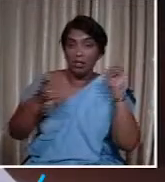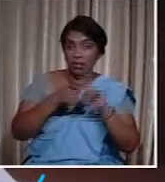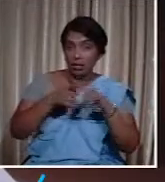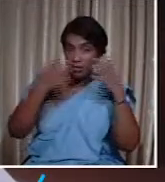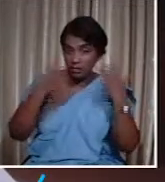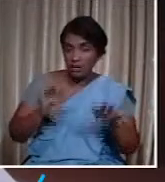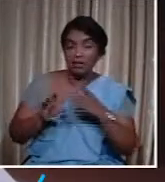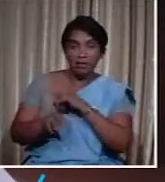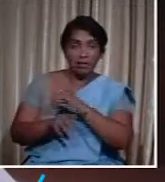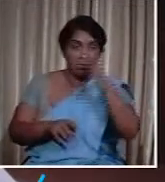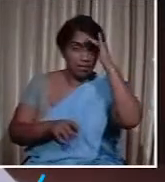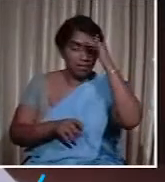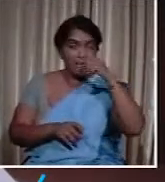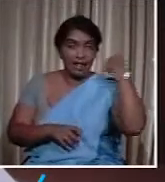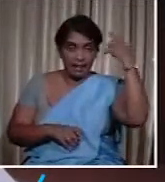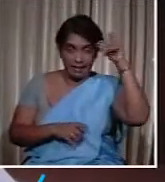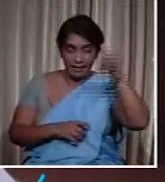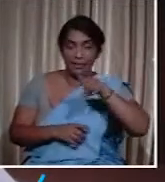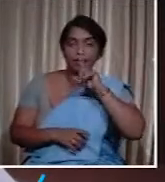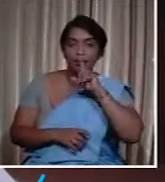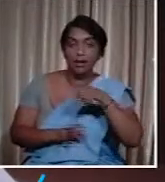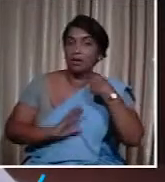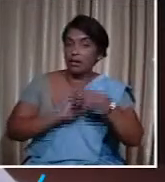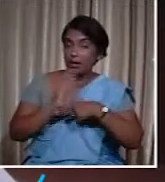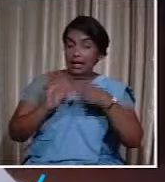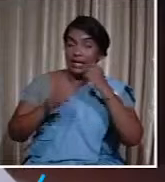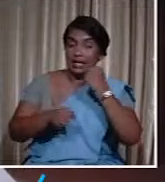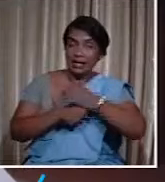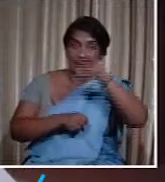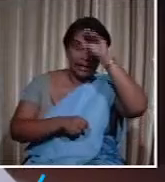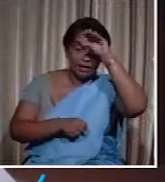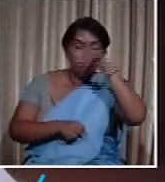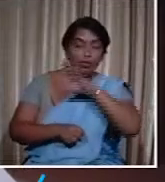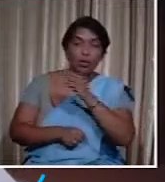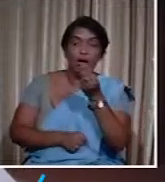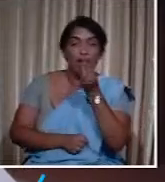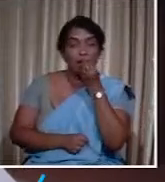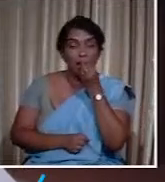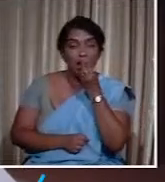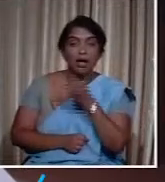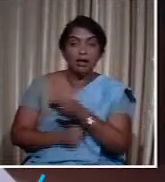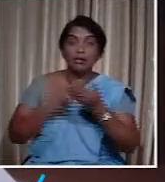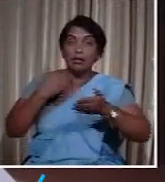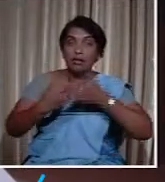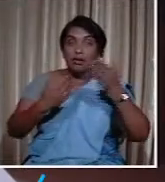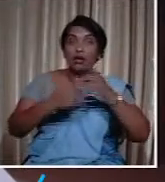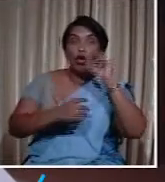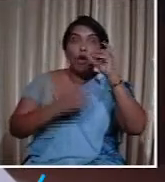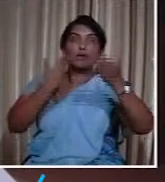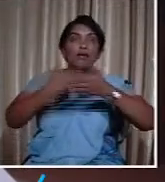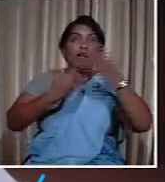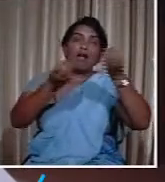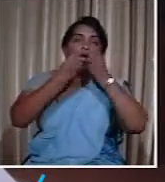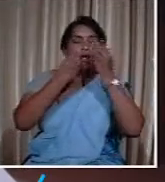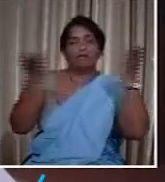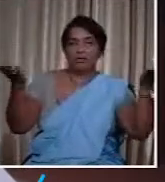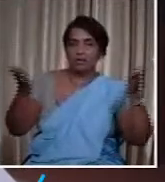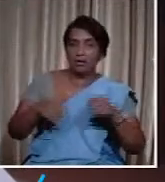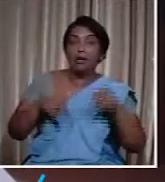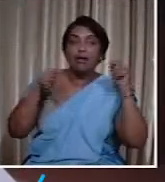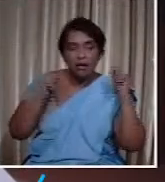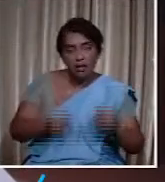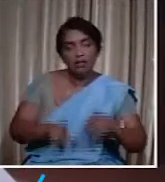कम्युनिस्ट पक्ष नायिकाव मेरटे जनता वट खंडवे मे इधिकरला मेरे कॉन्क्रीट किल अदत्ते